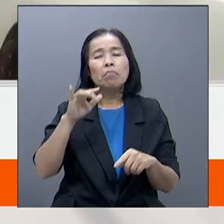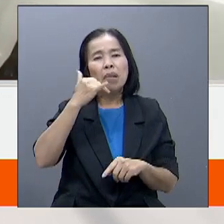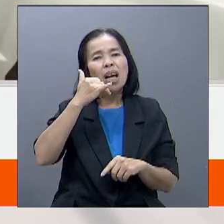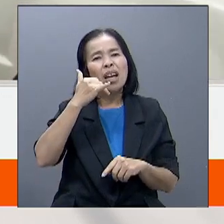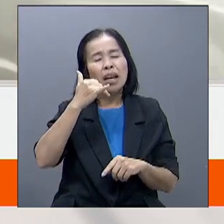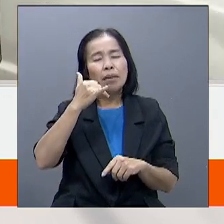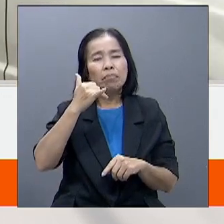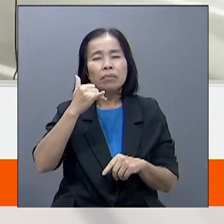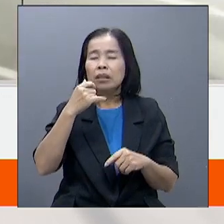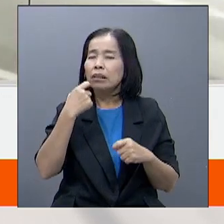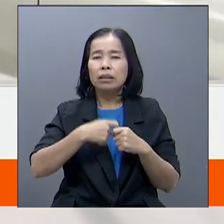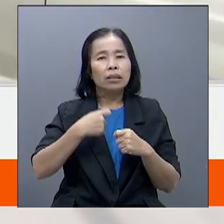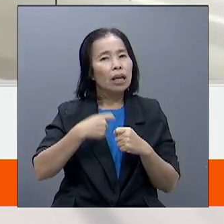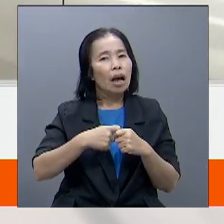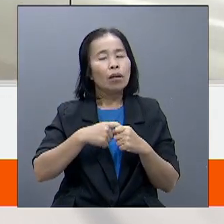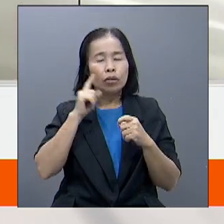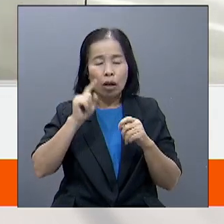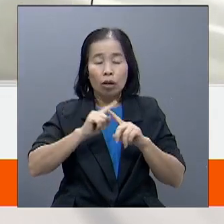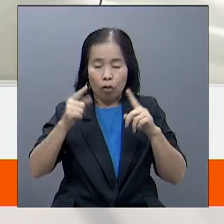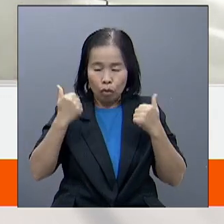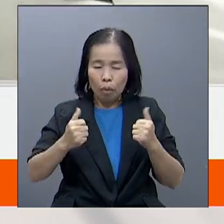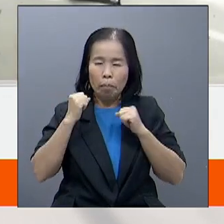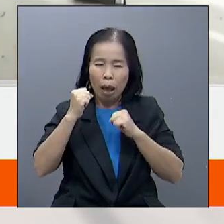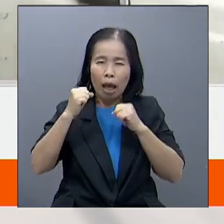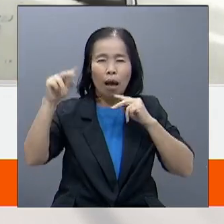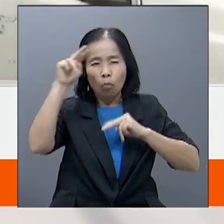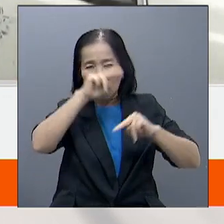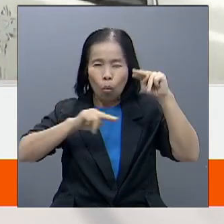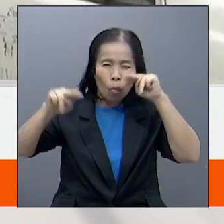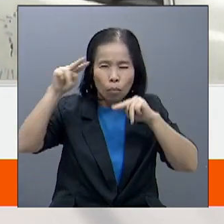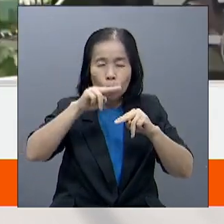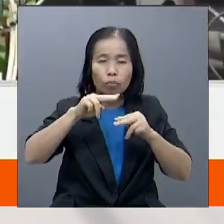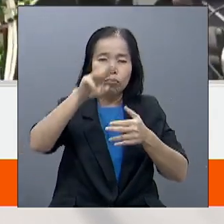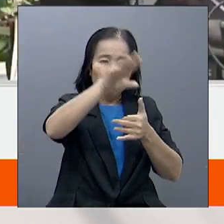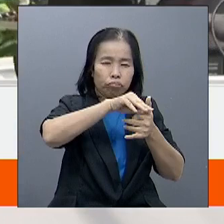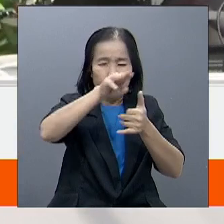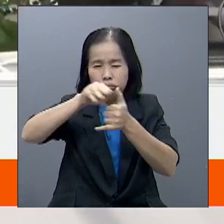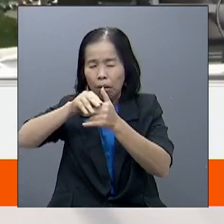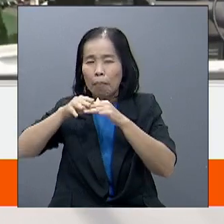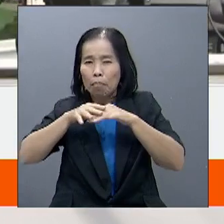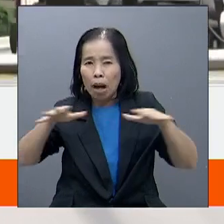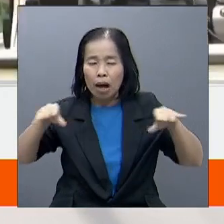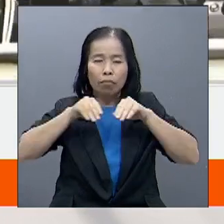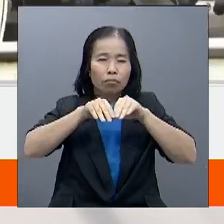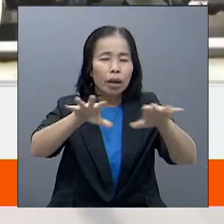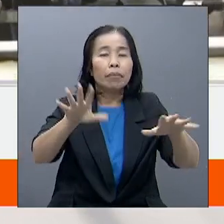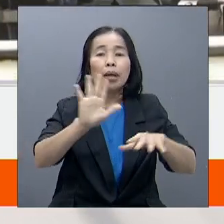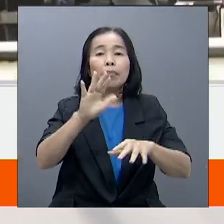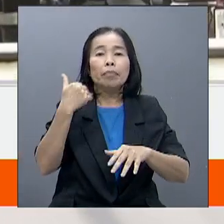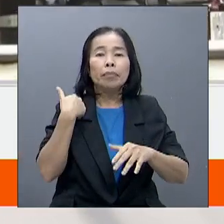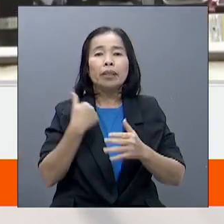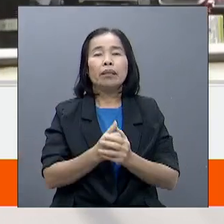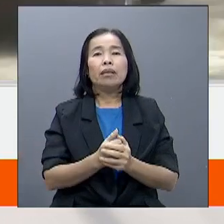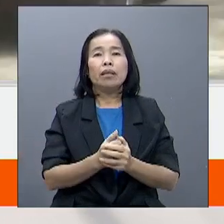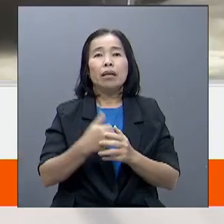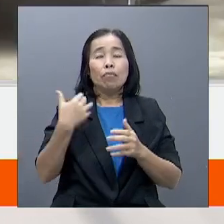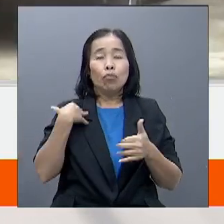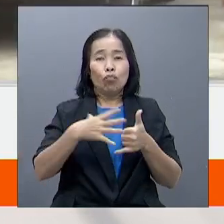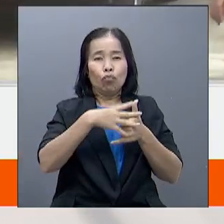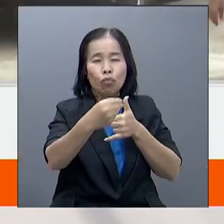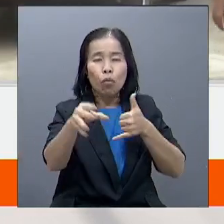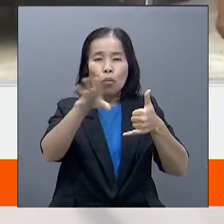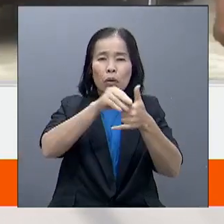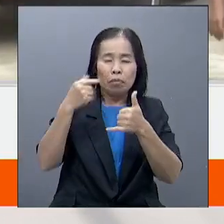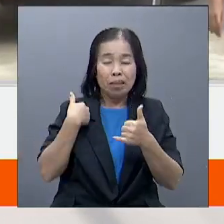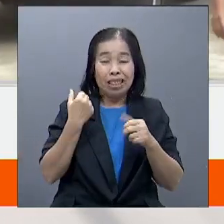บอยู่เสมอนะครับว่าจะมีการระบาดของไข้เลือดออกนะครับแล้วก็จะติดต่อกันประมาณ2ปี